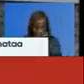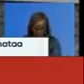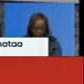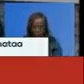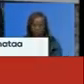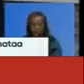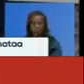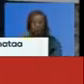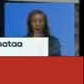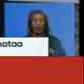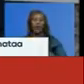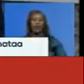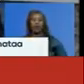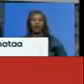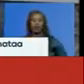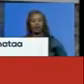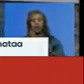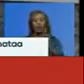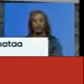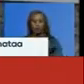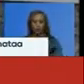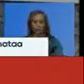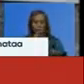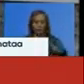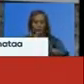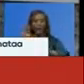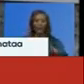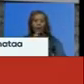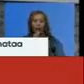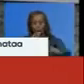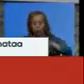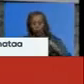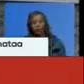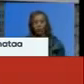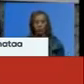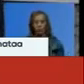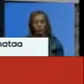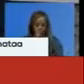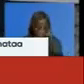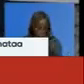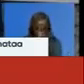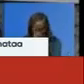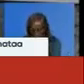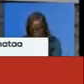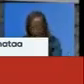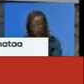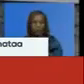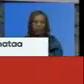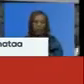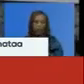የተከበራችሁ የሀገራችን ህዝቦች፣ ጥሪ የተደረገላችሁ እንግዶች፣ ክቡራትና